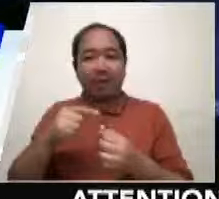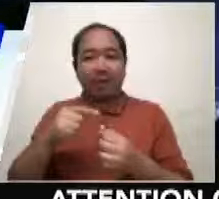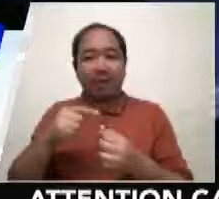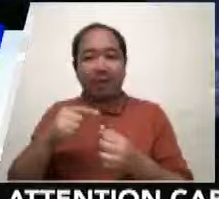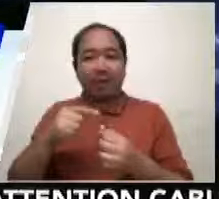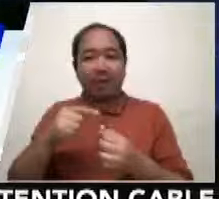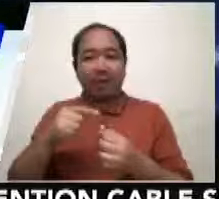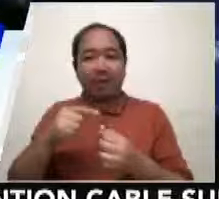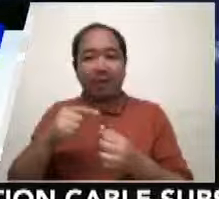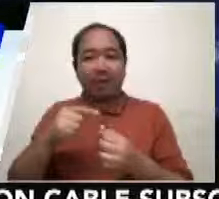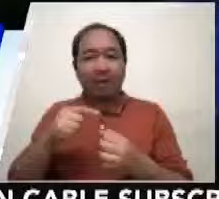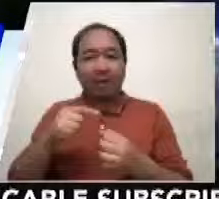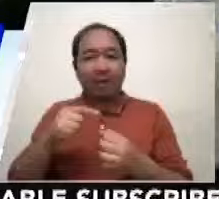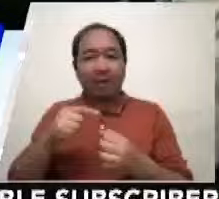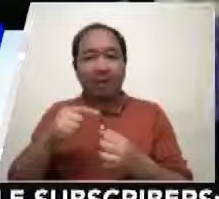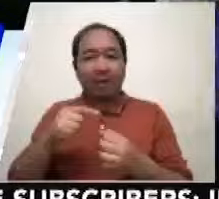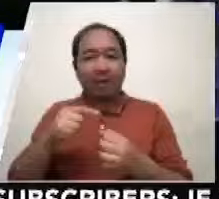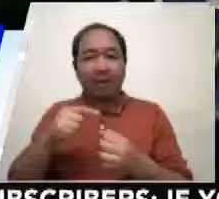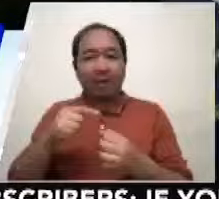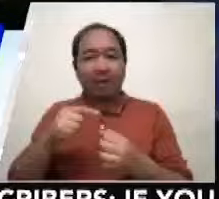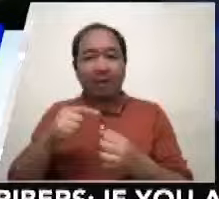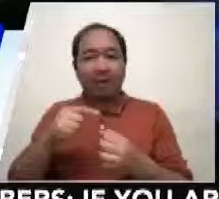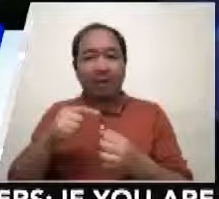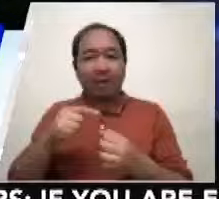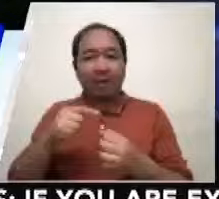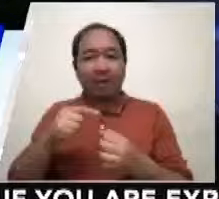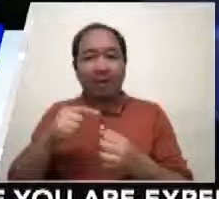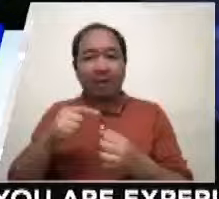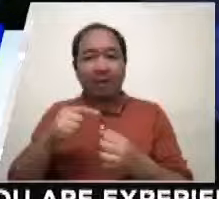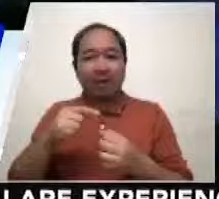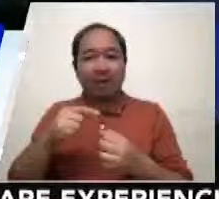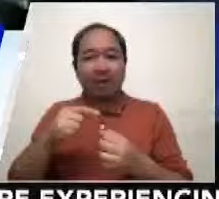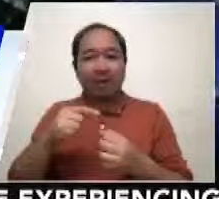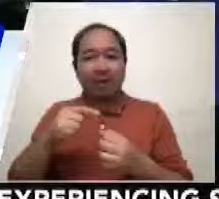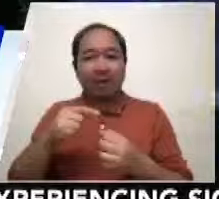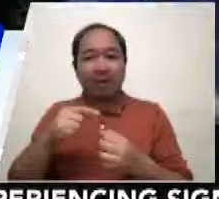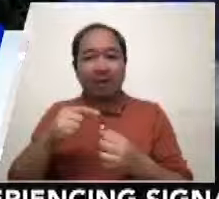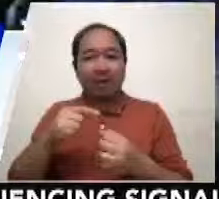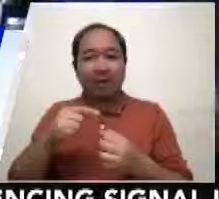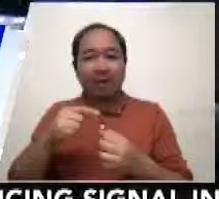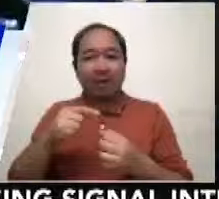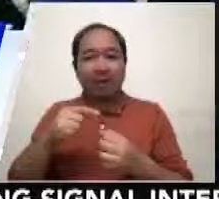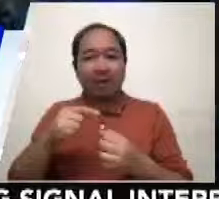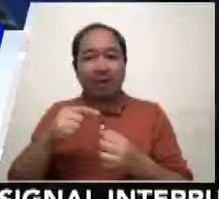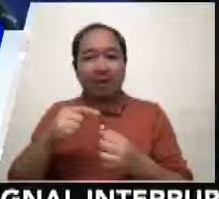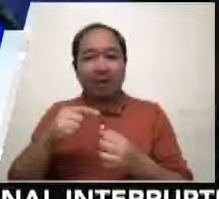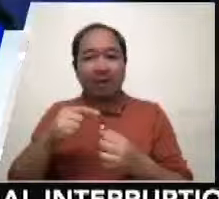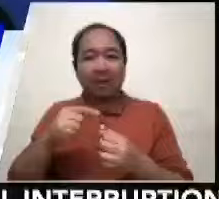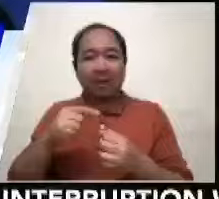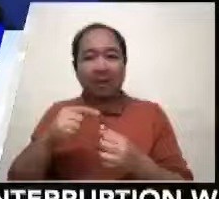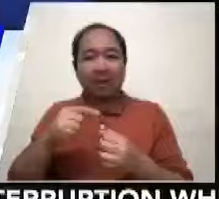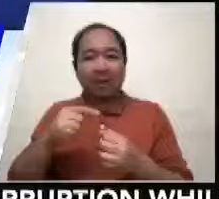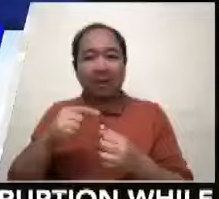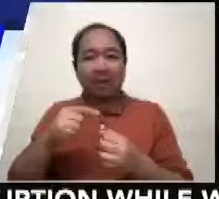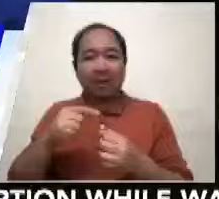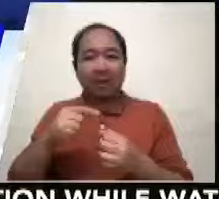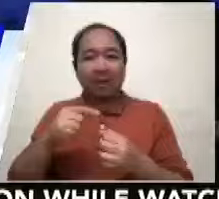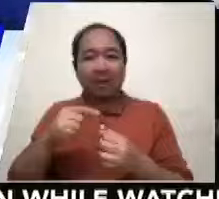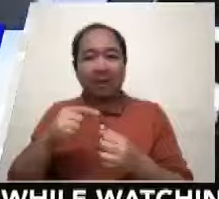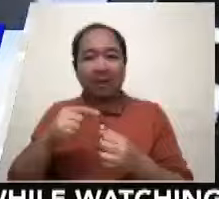Dreams do come true at tuloy-tuloy rin ang pag-arangkada ng first and only P-pop group ng Sparkle, ang Cloud